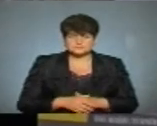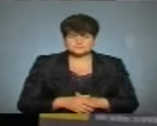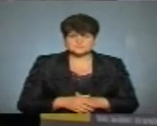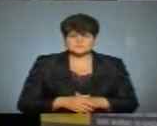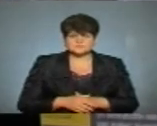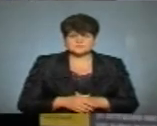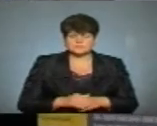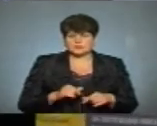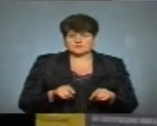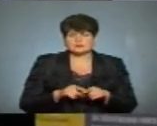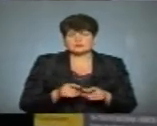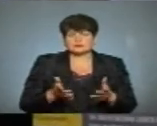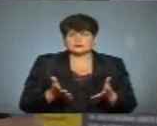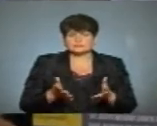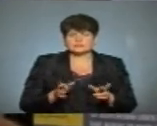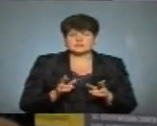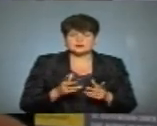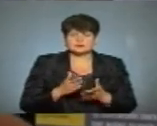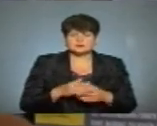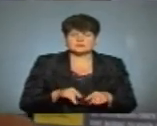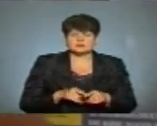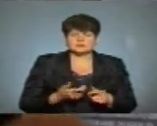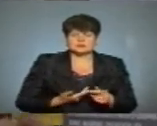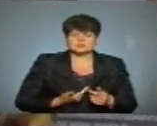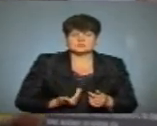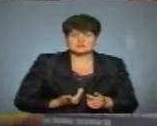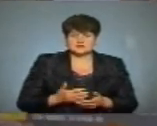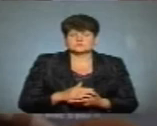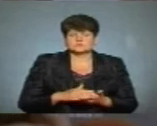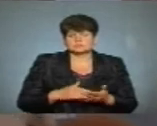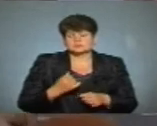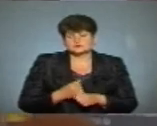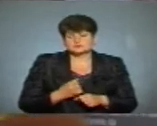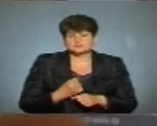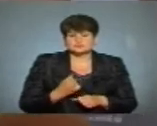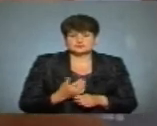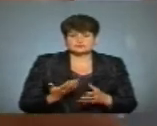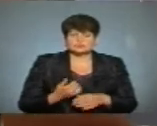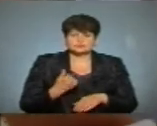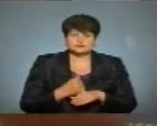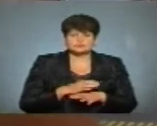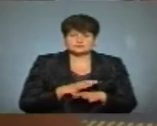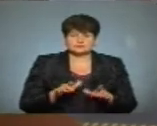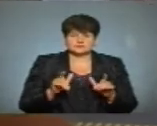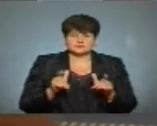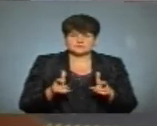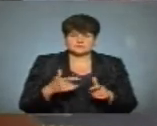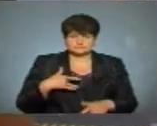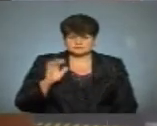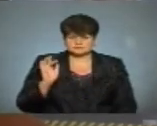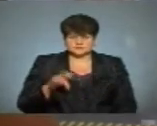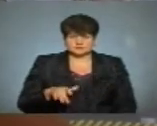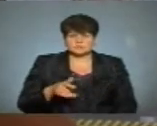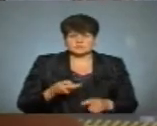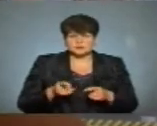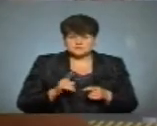так, як є, так є. Живемо та й живемо, працюємо та й працюємо. Головне, щоб не було карантину такого жорсткого, а для